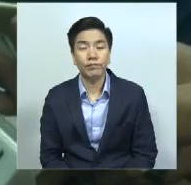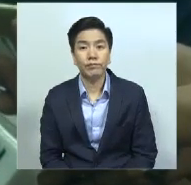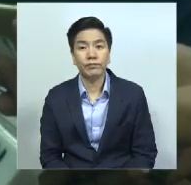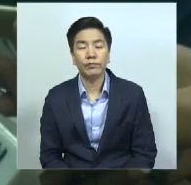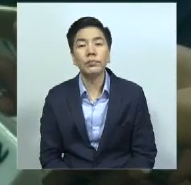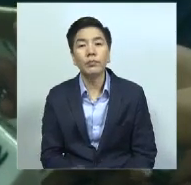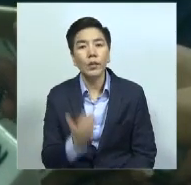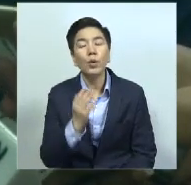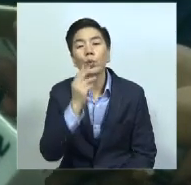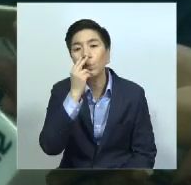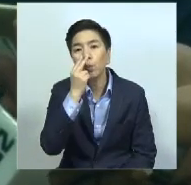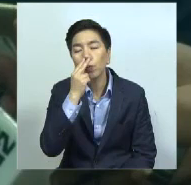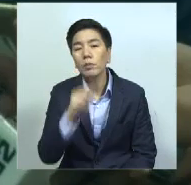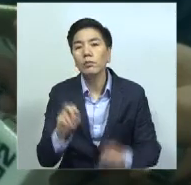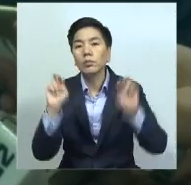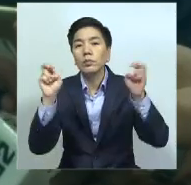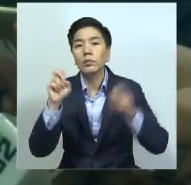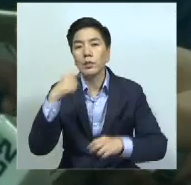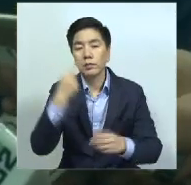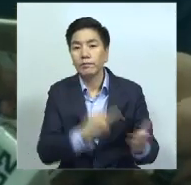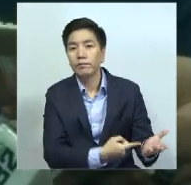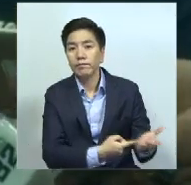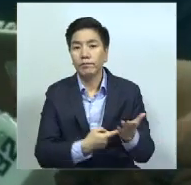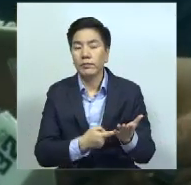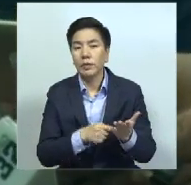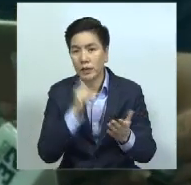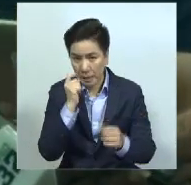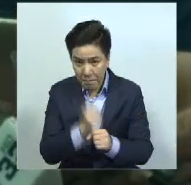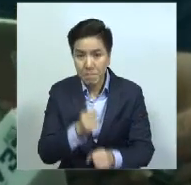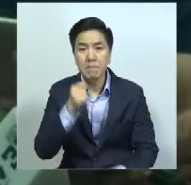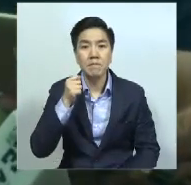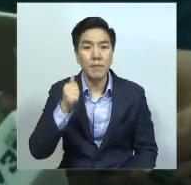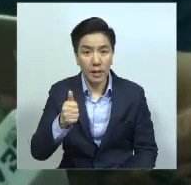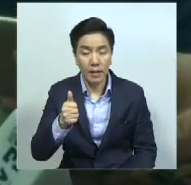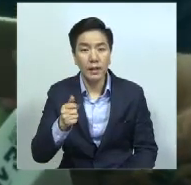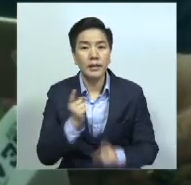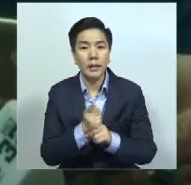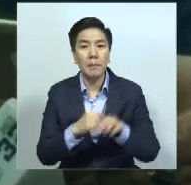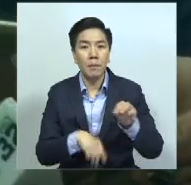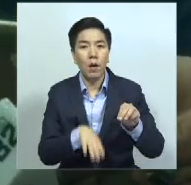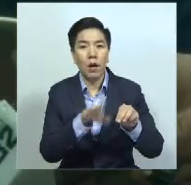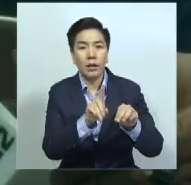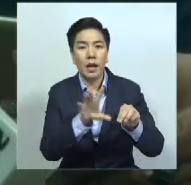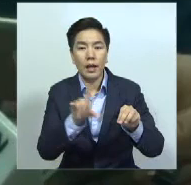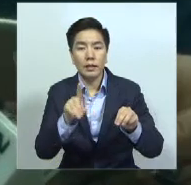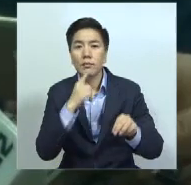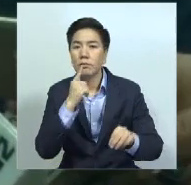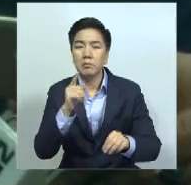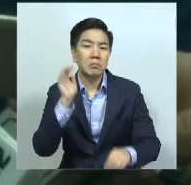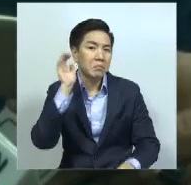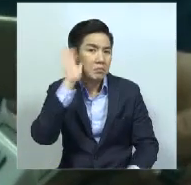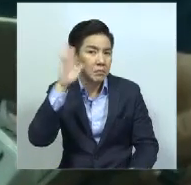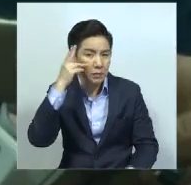คะ ก็ขอดูยติเขาก่อนการยื่นยตินั้นสามารถทำได้ตามมาตรา151คือเปิดอภิปรายไม่ไว้วาง